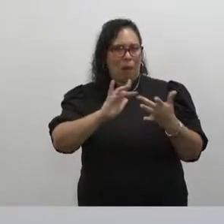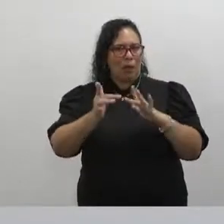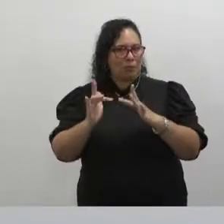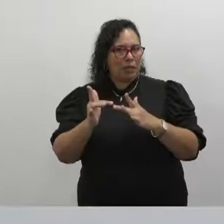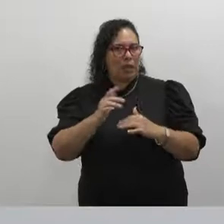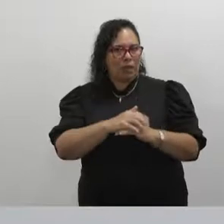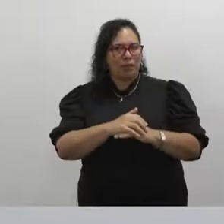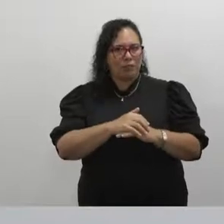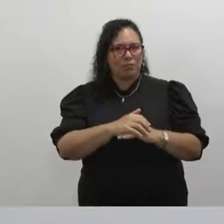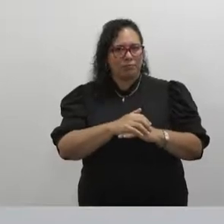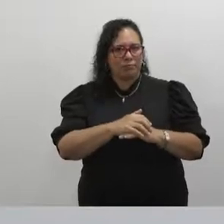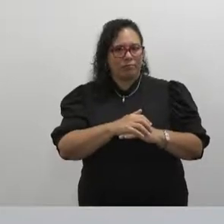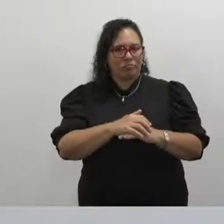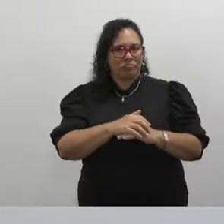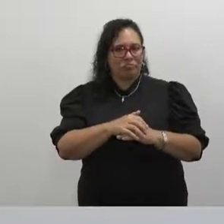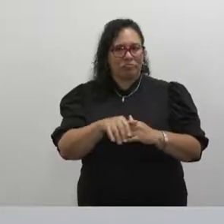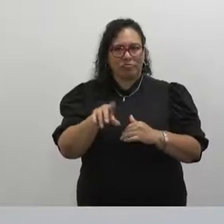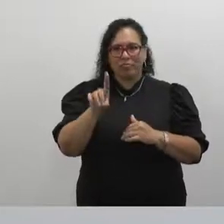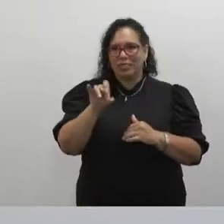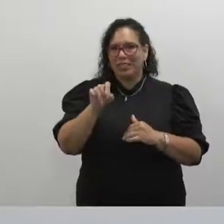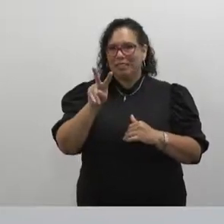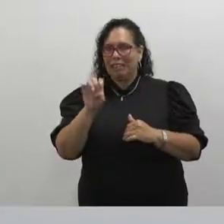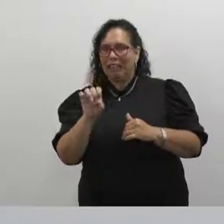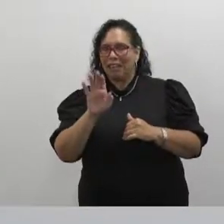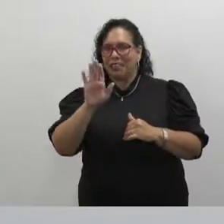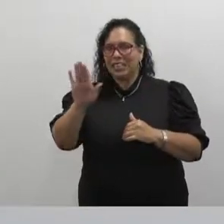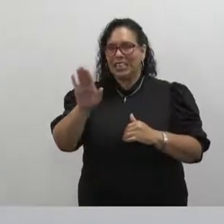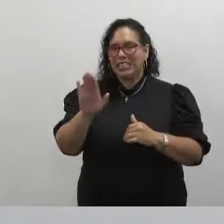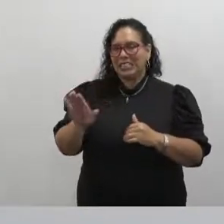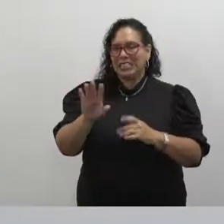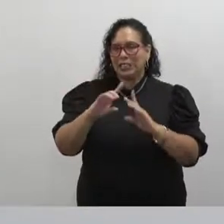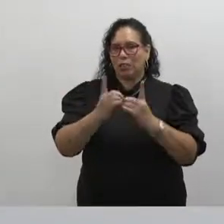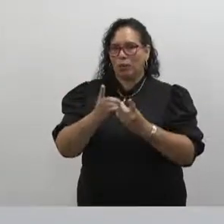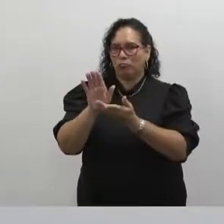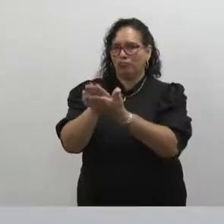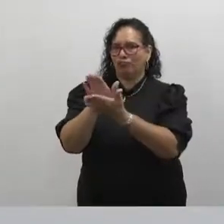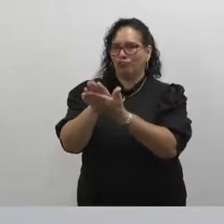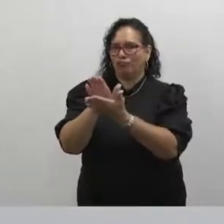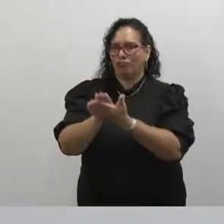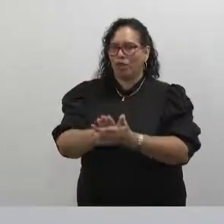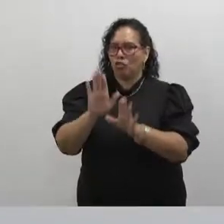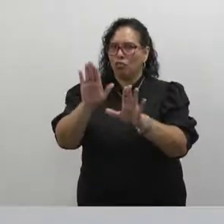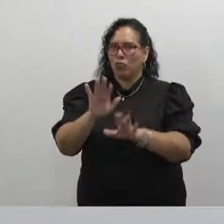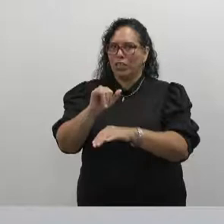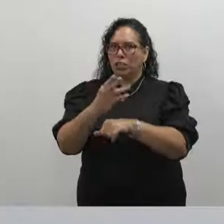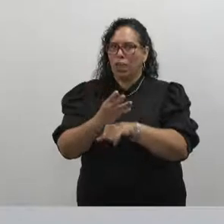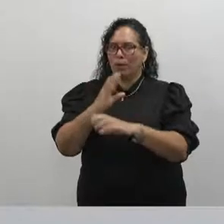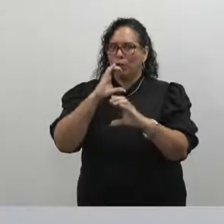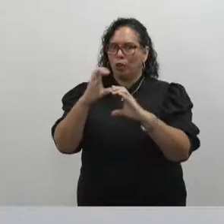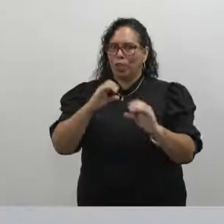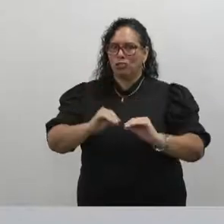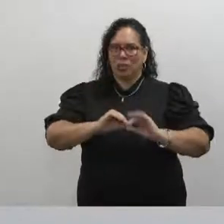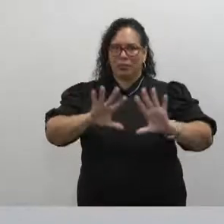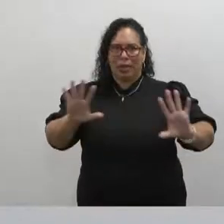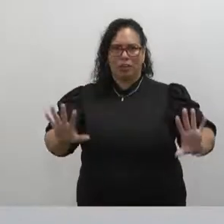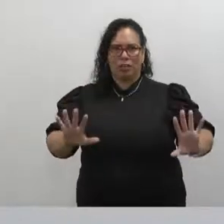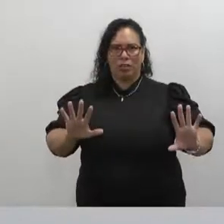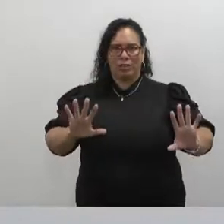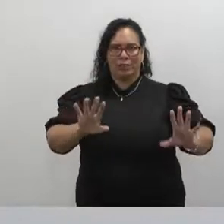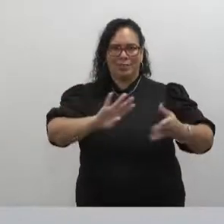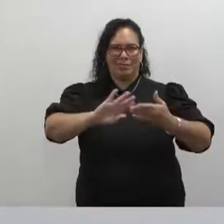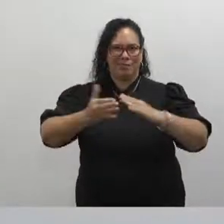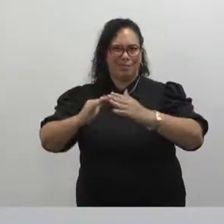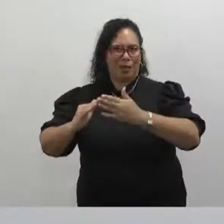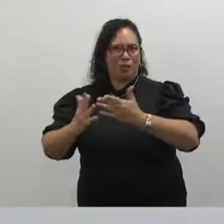tạm đàn mới hơi dân miền bài ca ở đất miền ấy có bài bia nắng nở lên cái thầm phố đâm bay bằng ca đâm